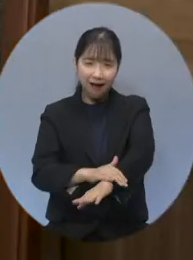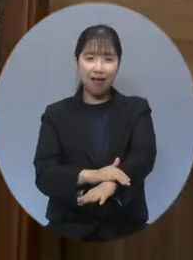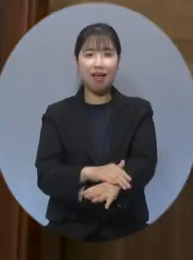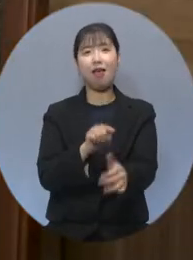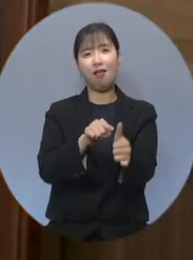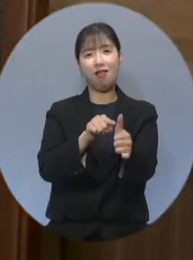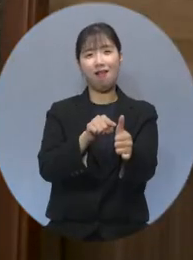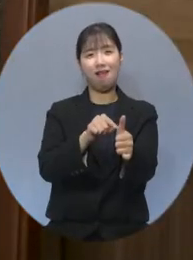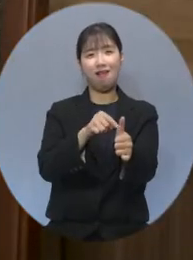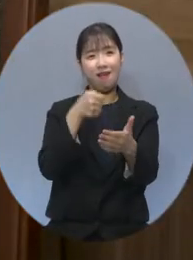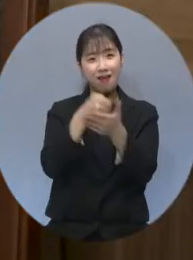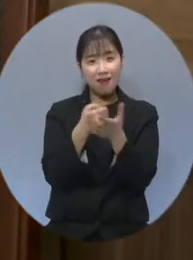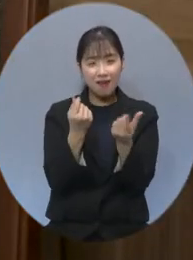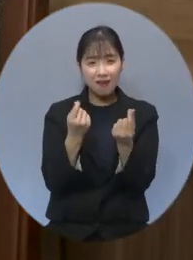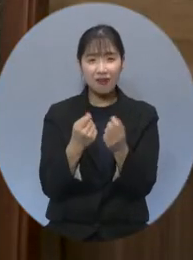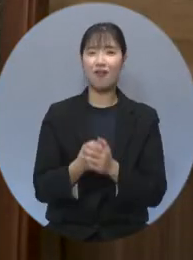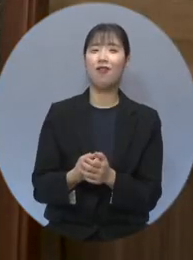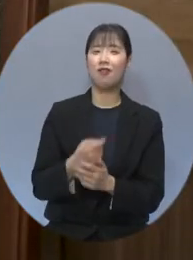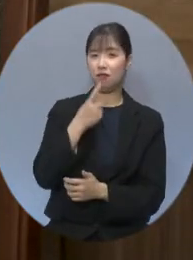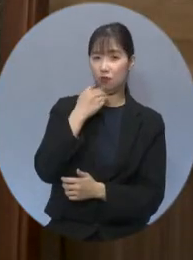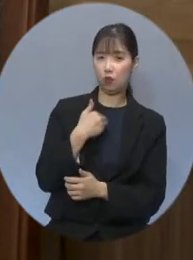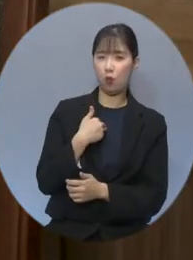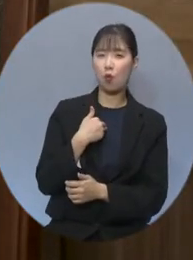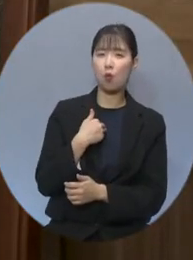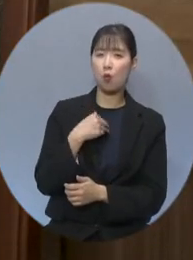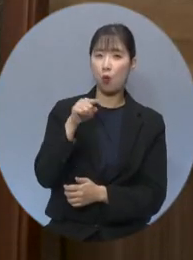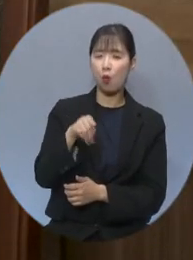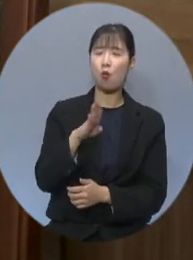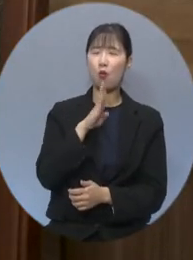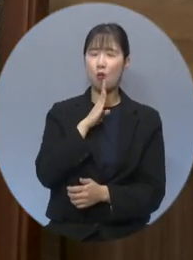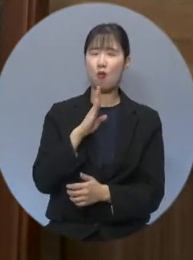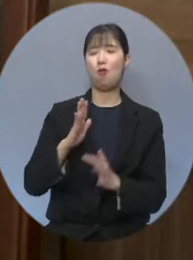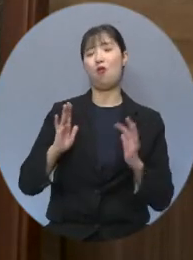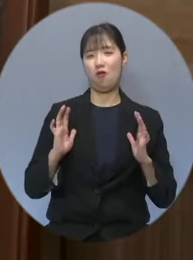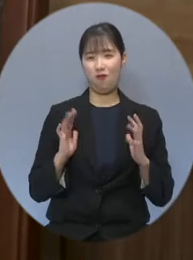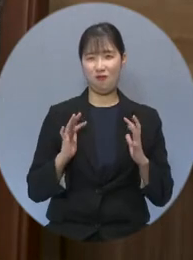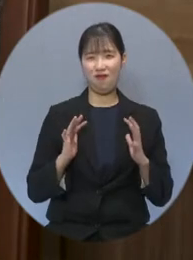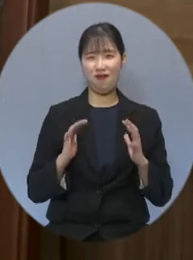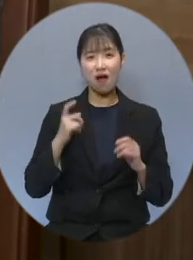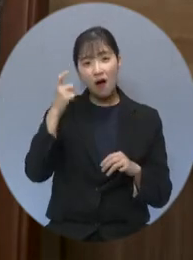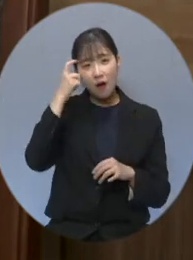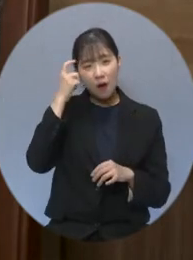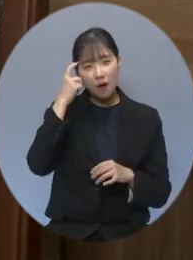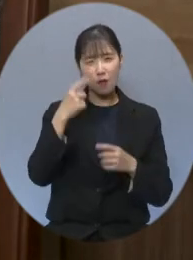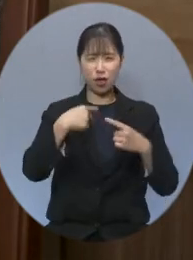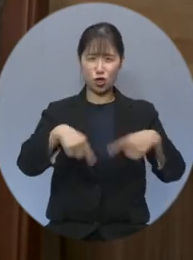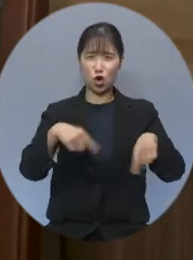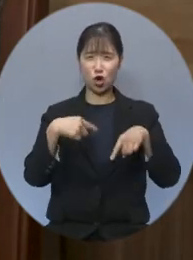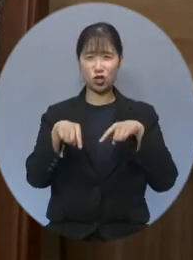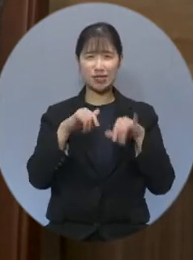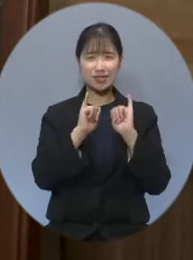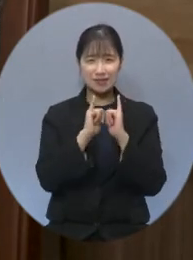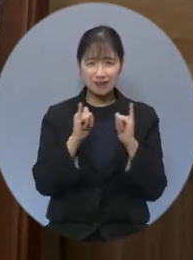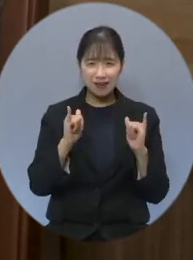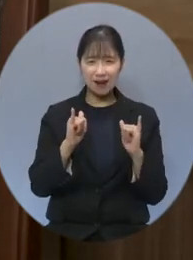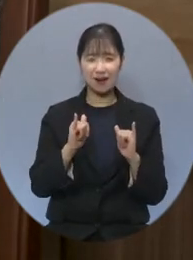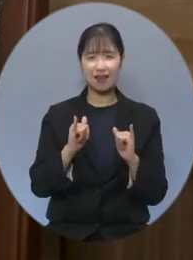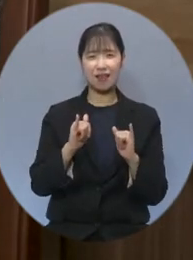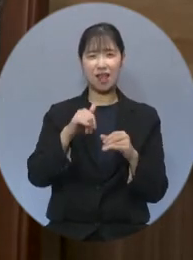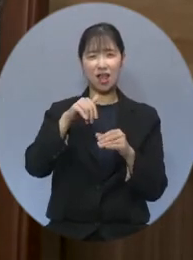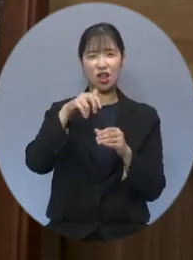되셨어요. 예예. 저도 사실은 그 부분이 굉장히 자랑스럽습니다. 네. 왜 그런 거니? 정치인들이